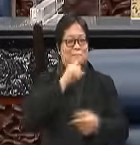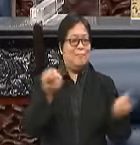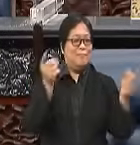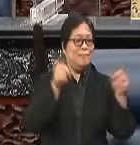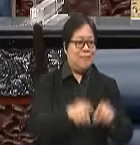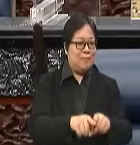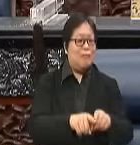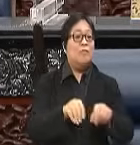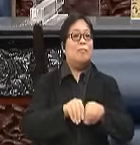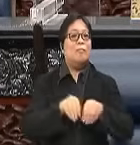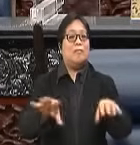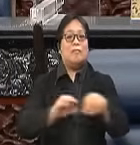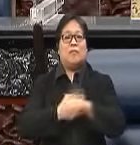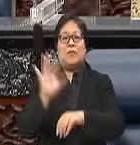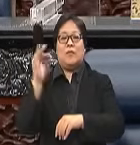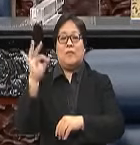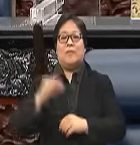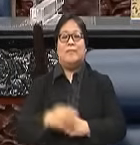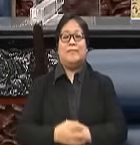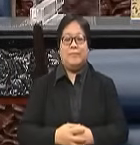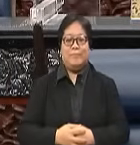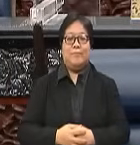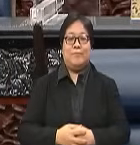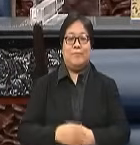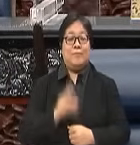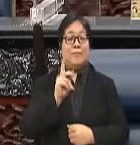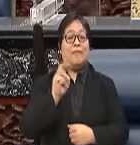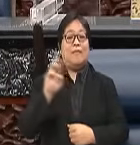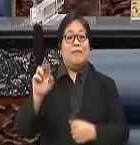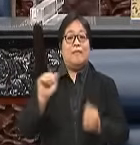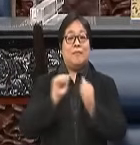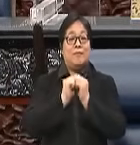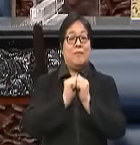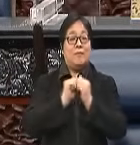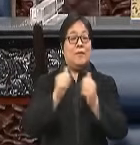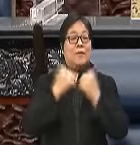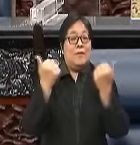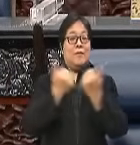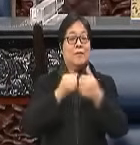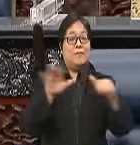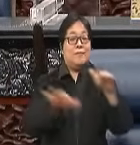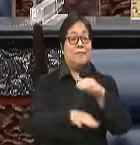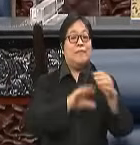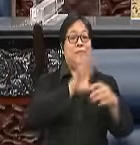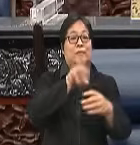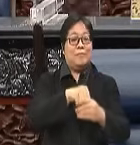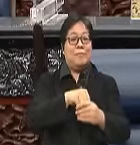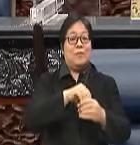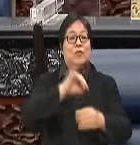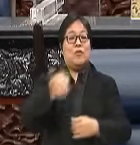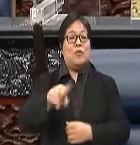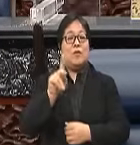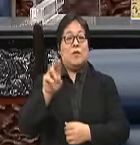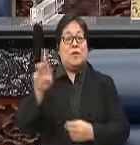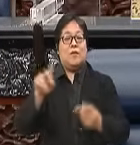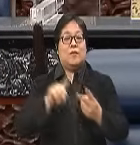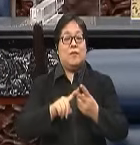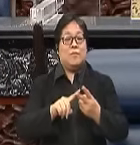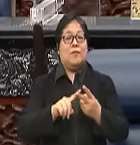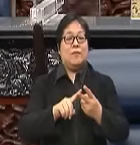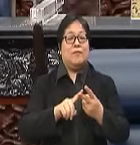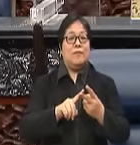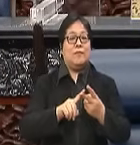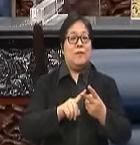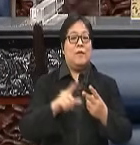akibat penularan PD mycofix 16 stiekia bersama-sama dengan Jessie dibawahnya termasuk jabatan Kejora ya dan lembaga penggunaan